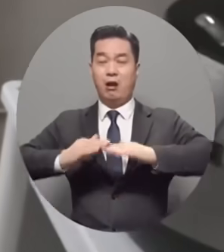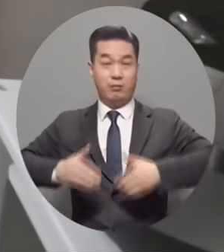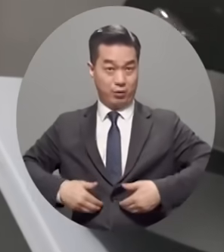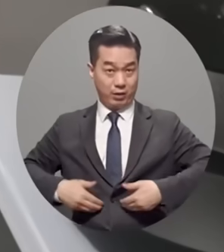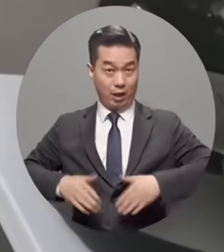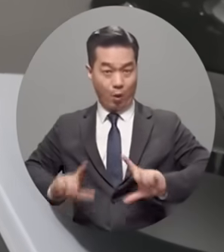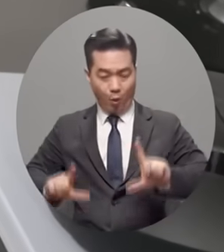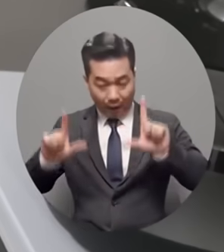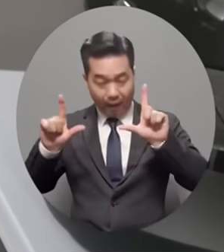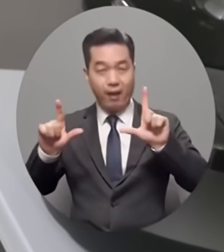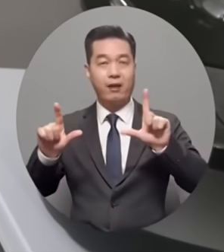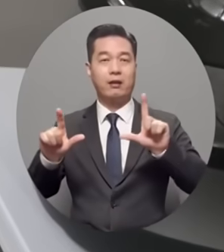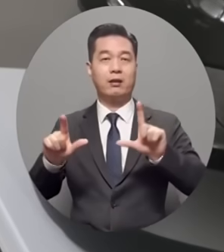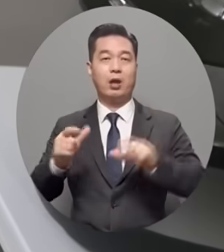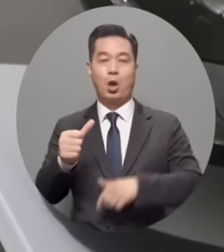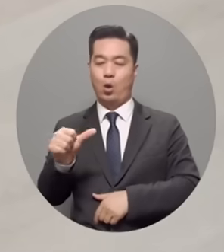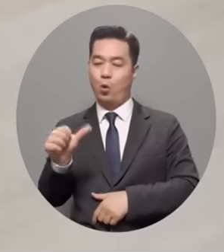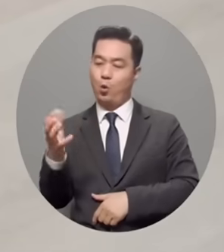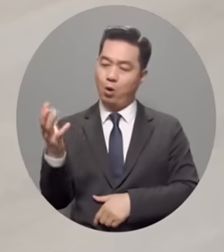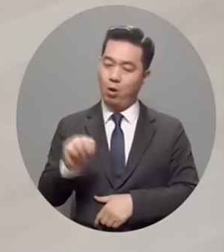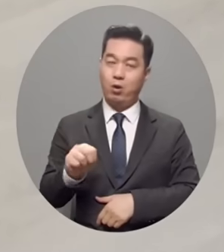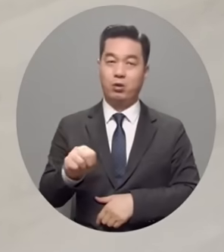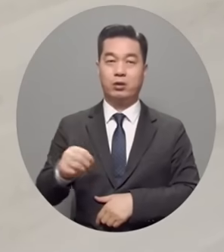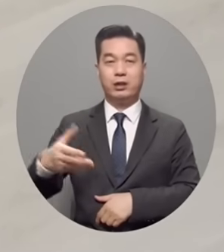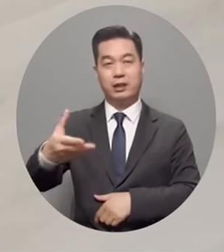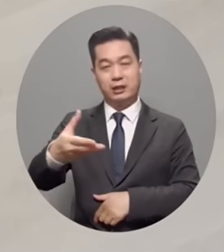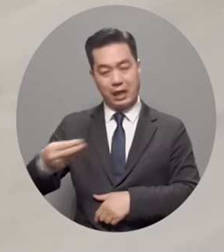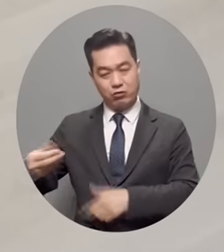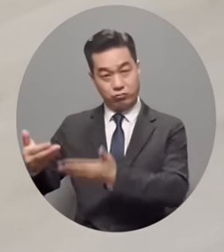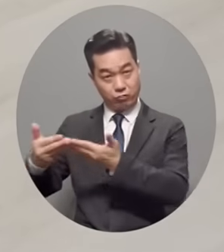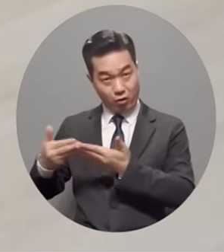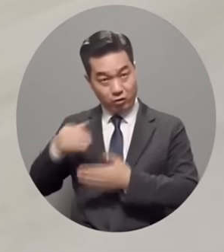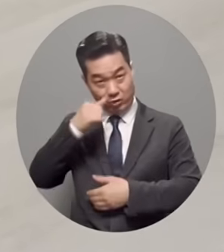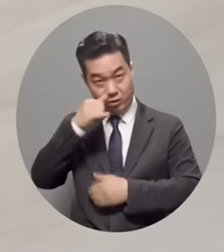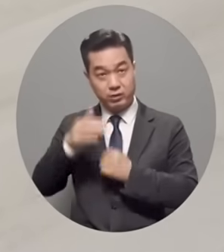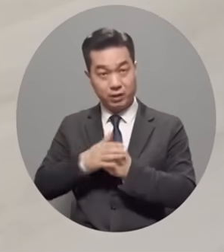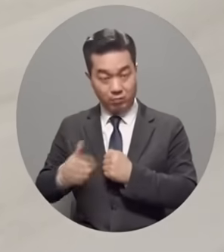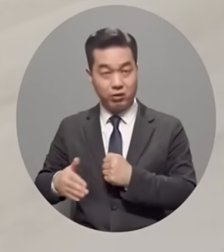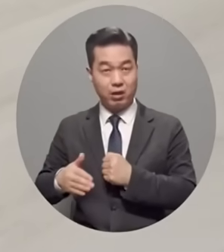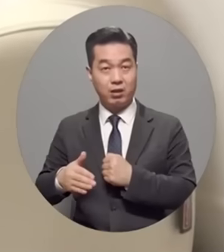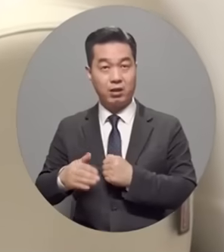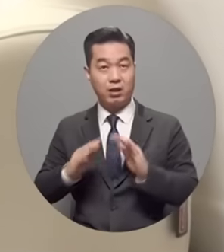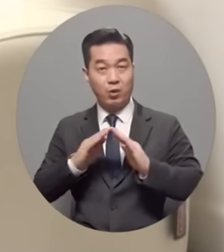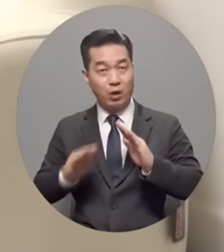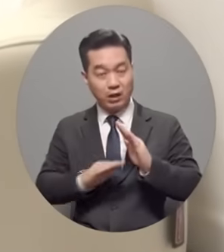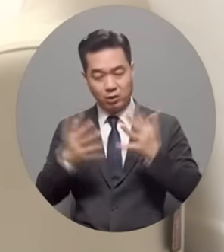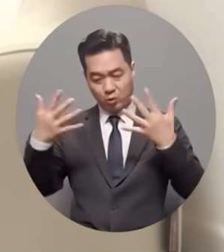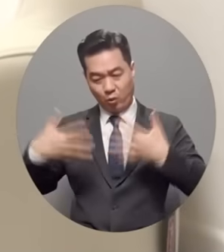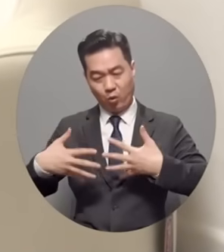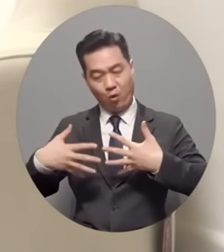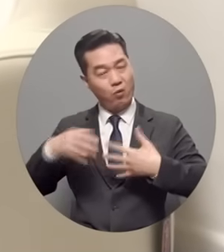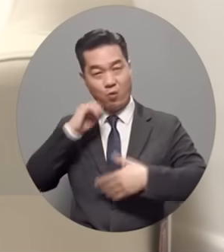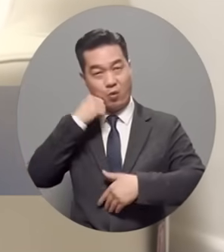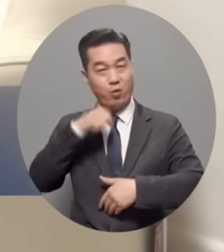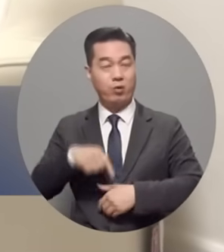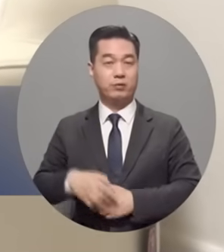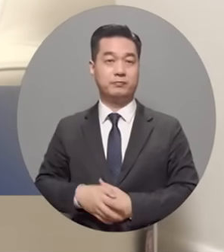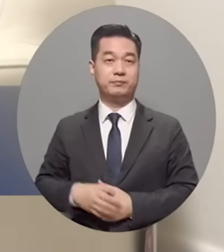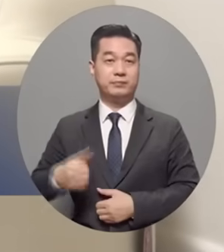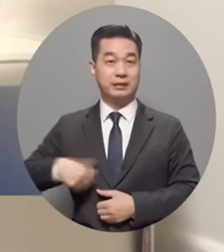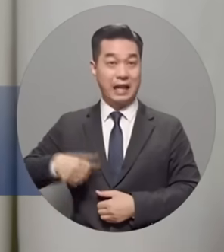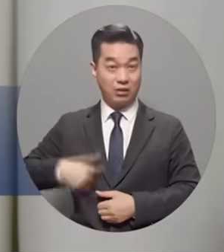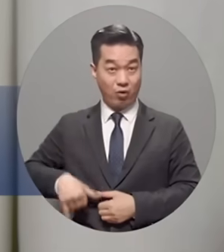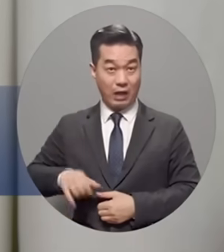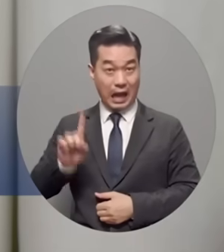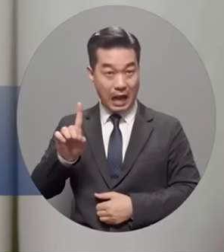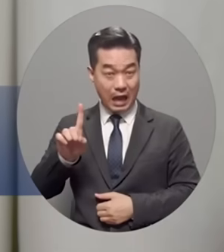올해부터는 최대 5억 원까지 대출해 준다고 하는데요. 지우네에겐 까다로운 조건입니다. 자녀가 갑자기 3명이 되다